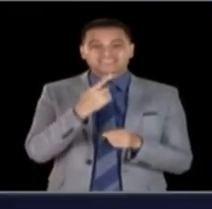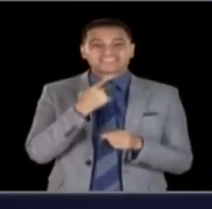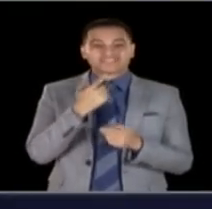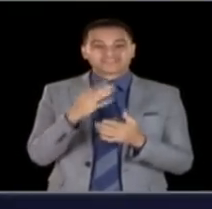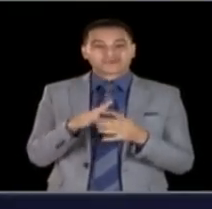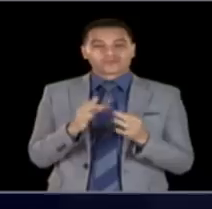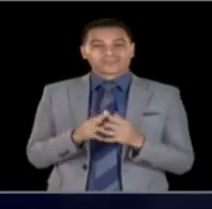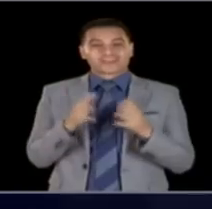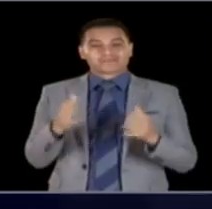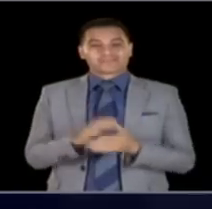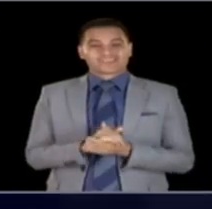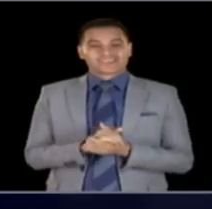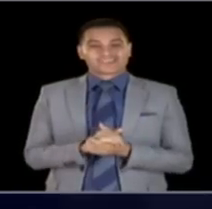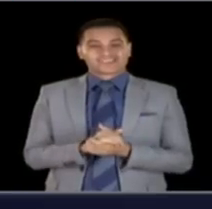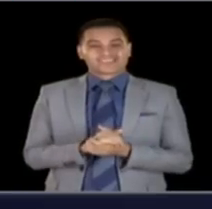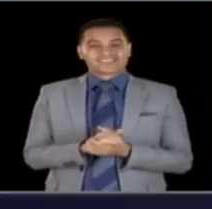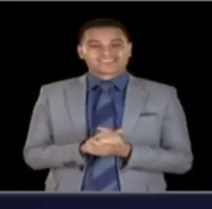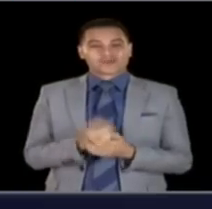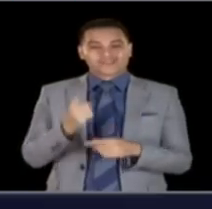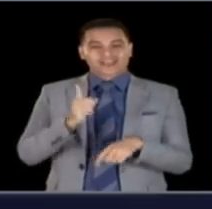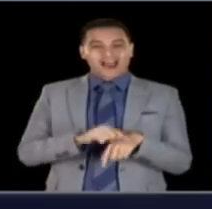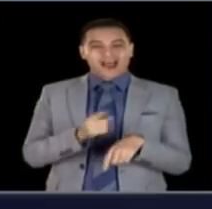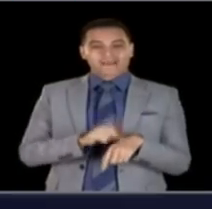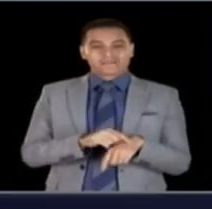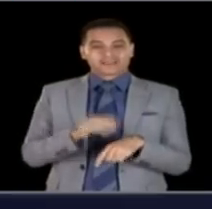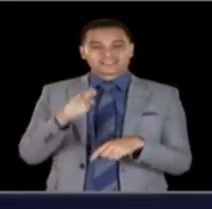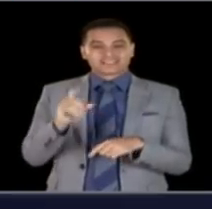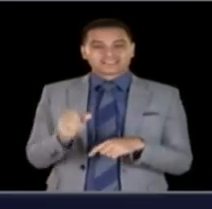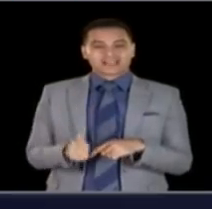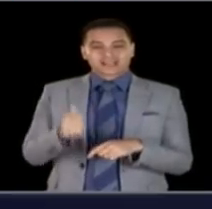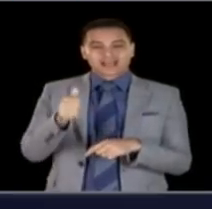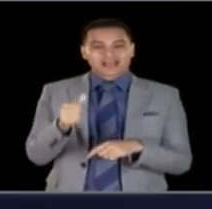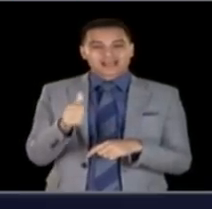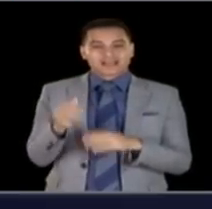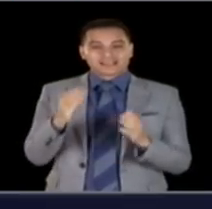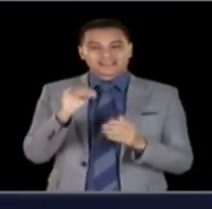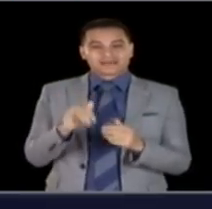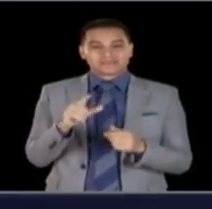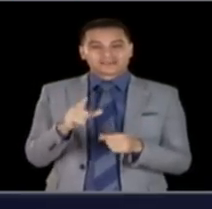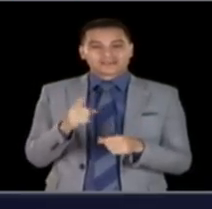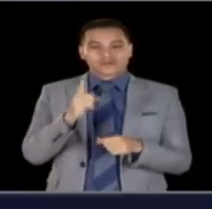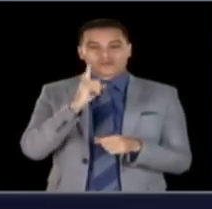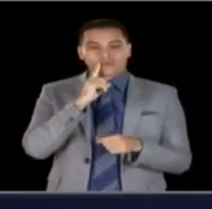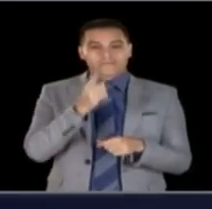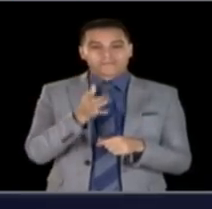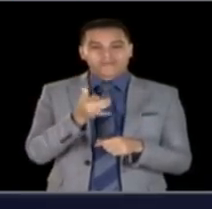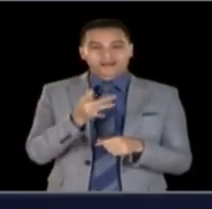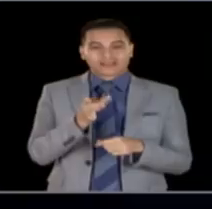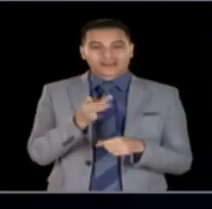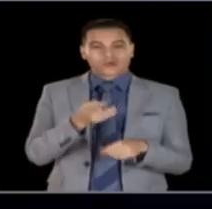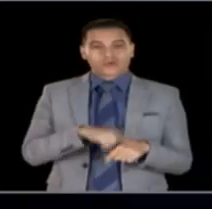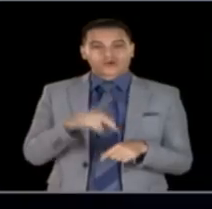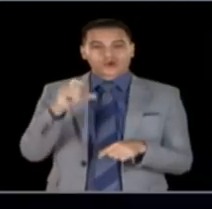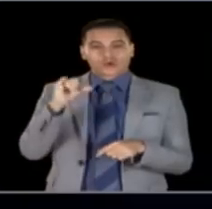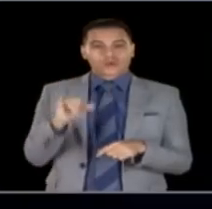الموضوع يكبر شويه. ويعني كان ليا ناس قرايب يعني، كانت سناء جميل تبقى مرات خال ماما. فعلا؟ سناء جميل ولويس جريس طبعا.